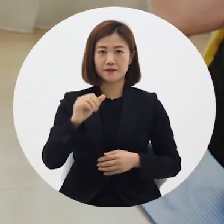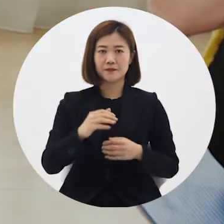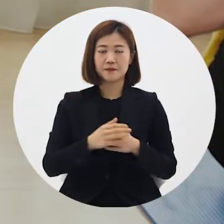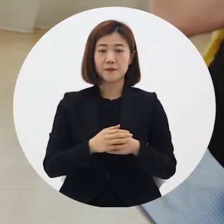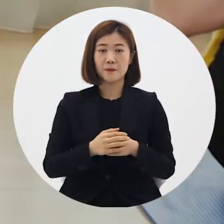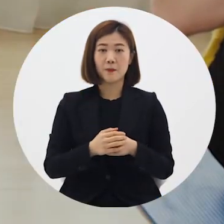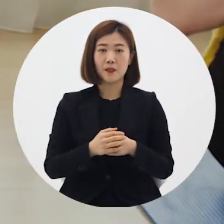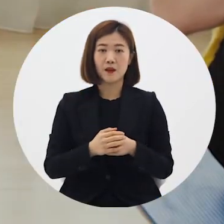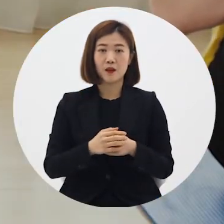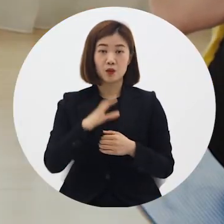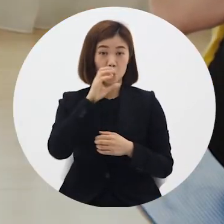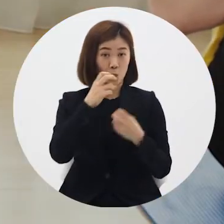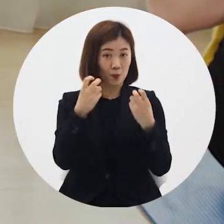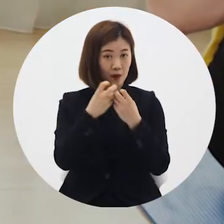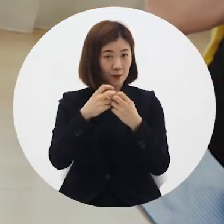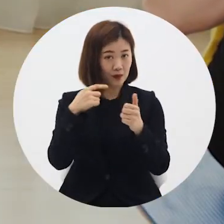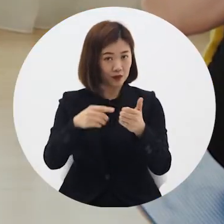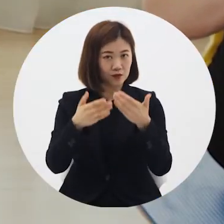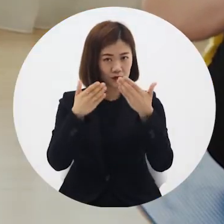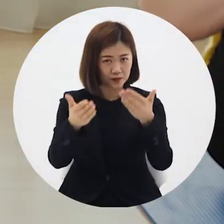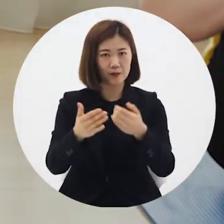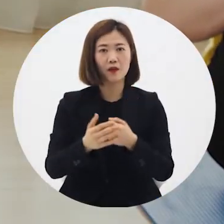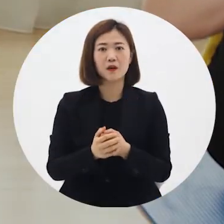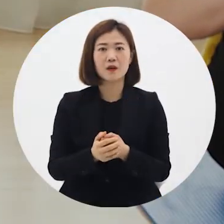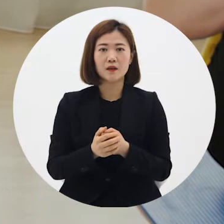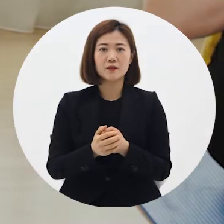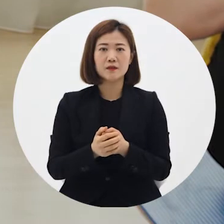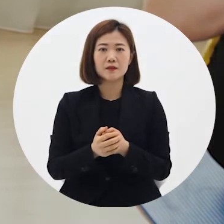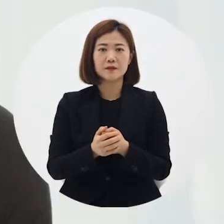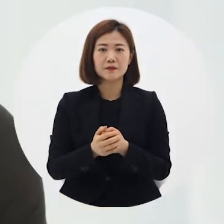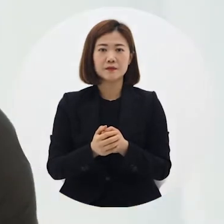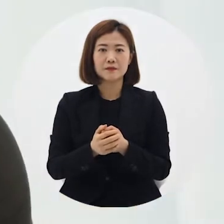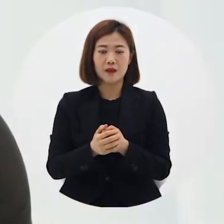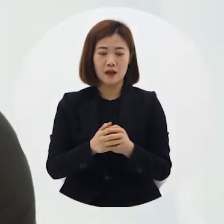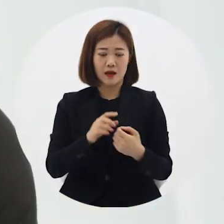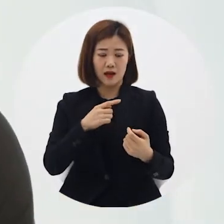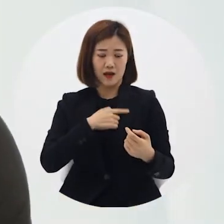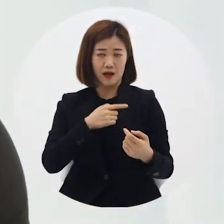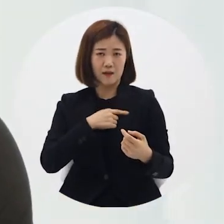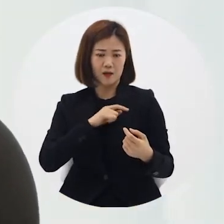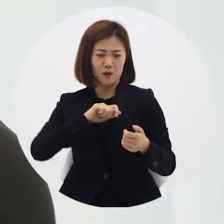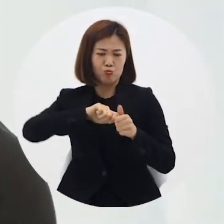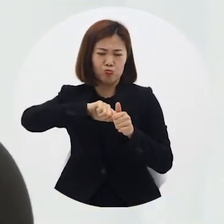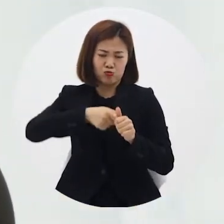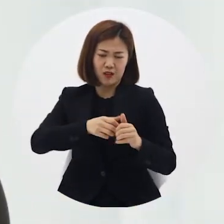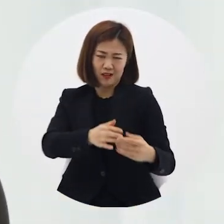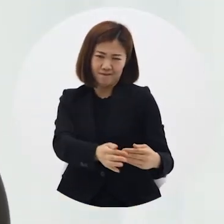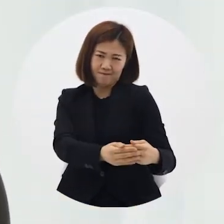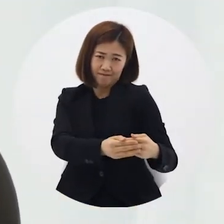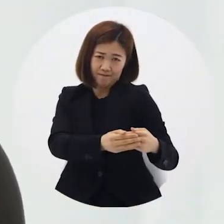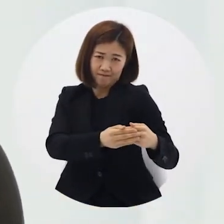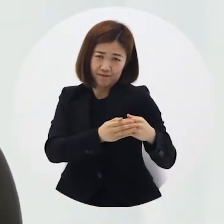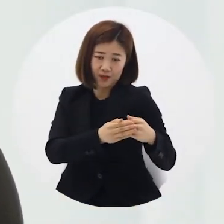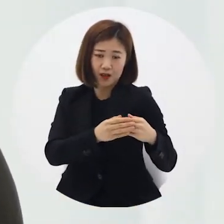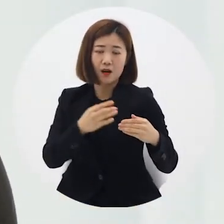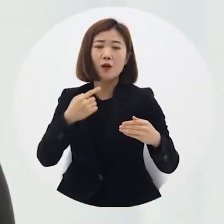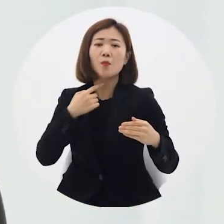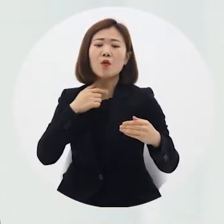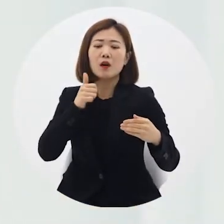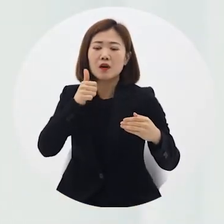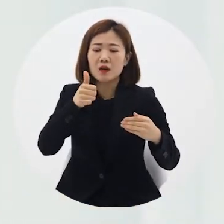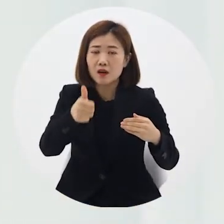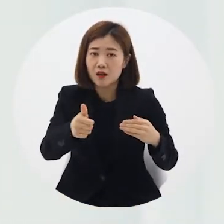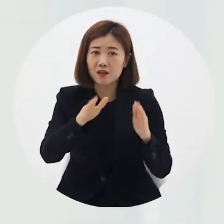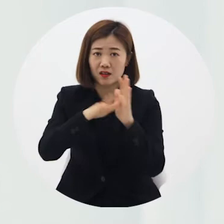다섯. 제가 또 한 가지 팁을 드리자면 너무 무릎을 가슴에 붙이려고 하시다가 목이 앞으로 나가는 경향이 있어요. 그럴